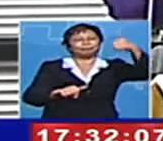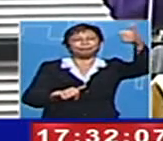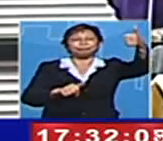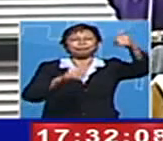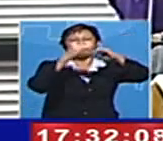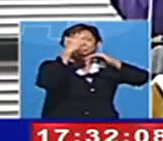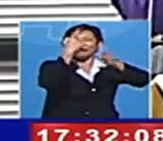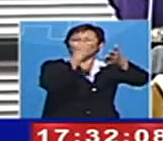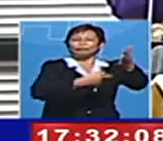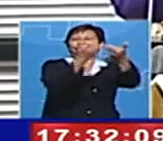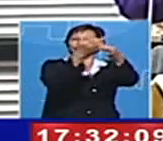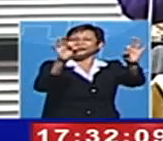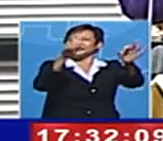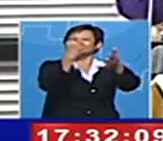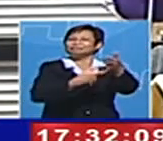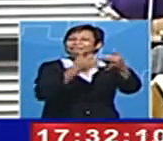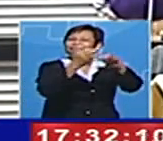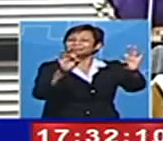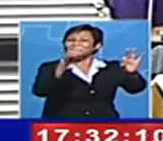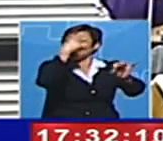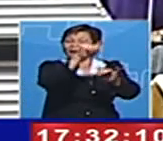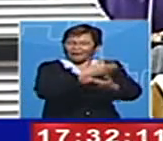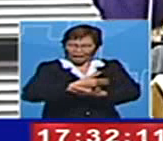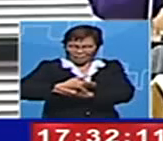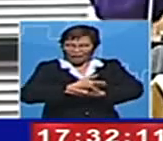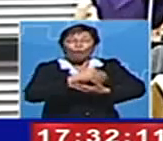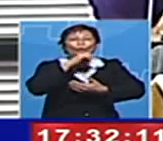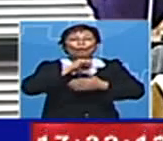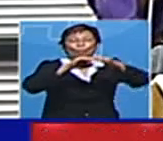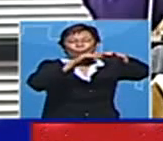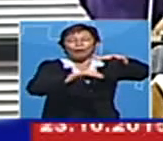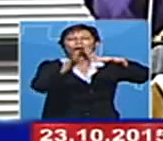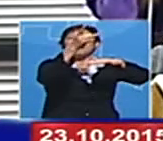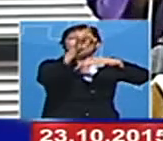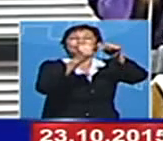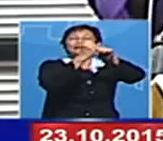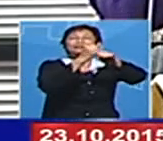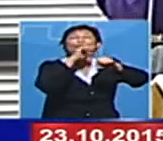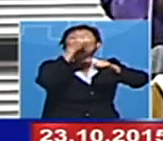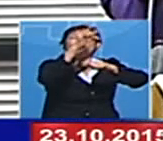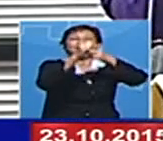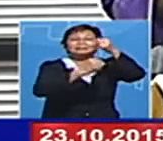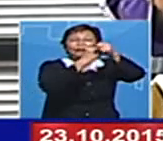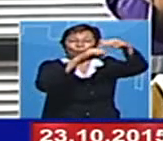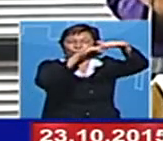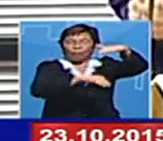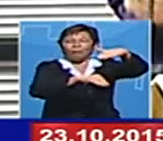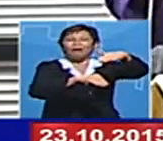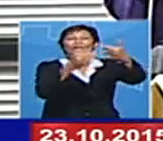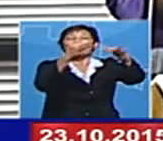pelepasan Cukai bagi setiap anak berumur di bawah 18 tahun mulai